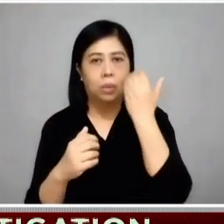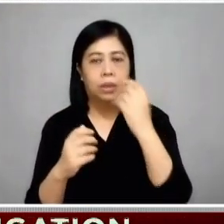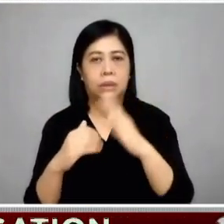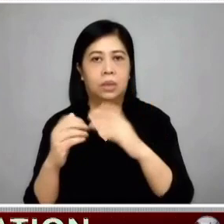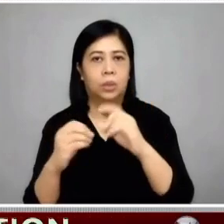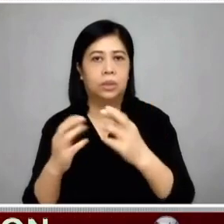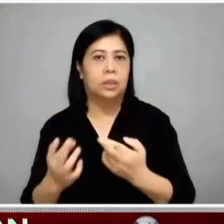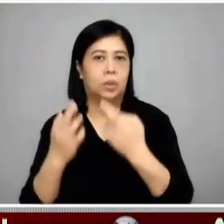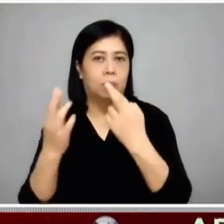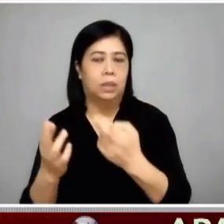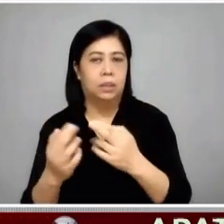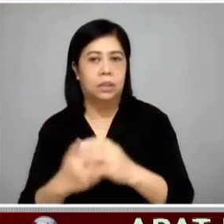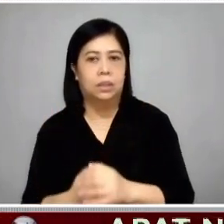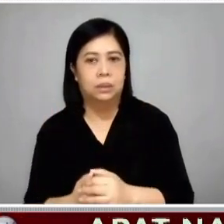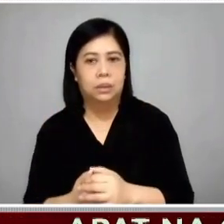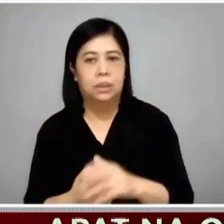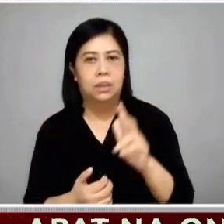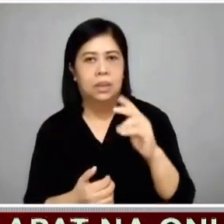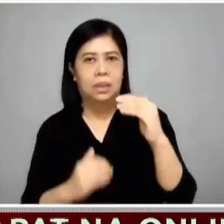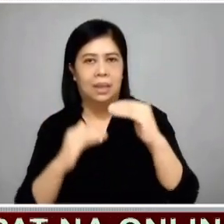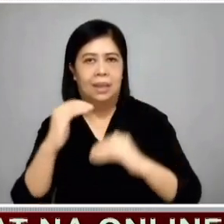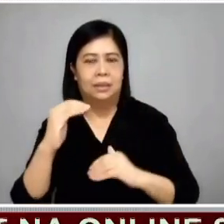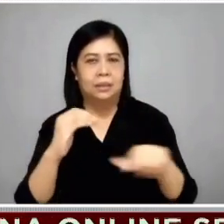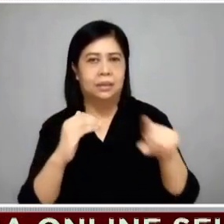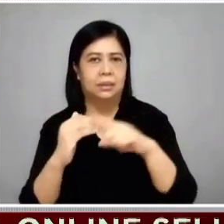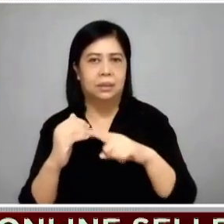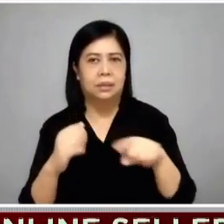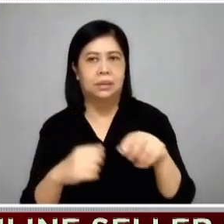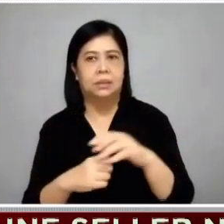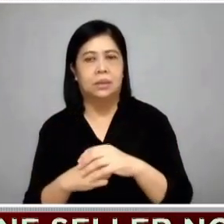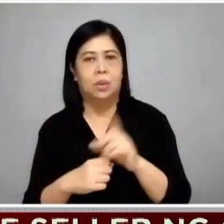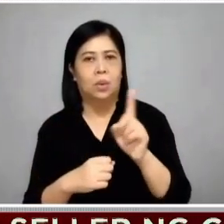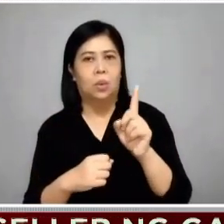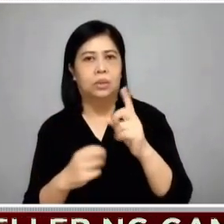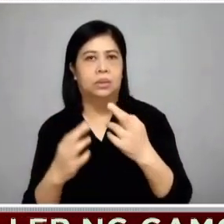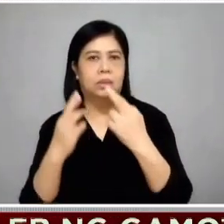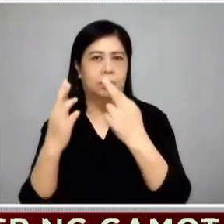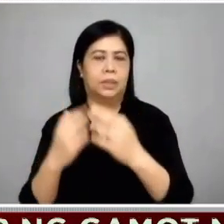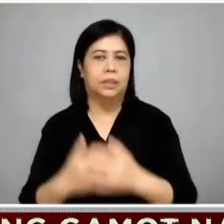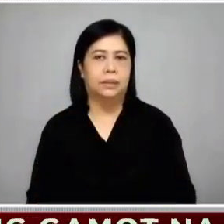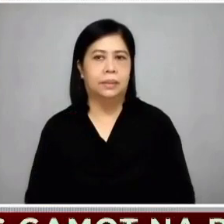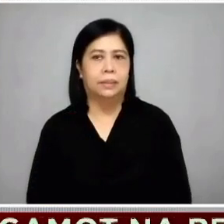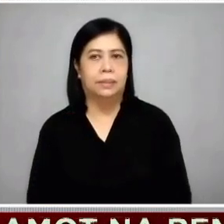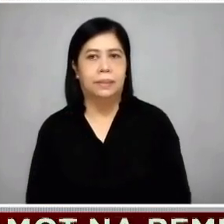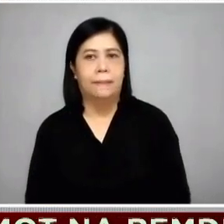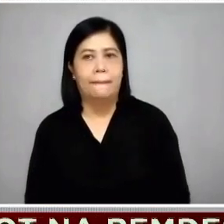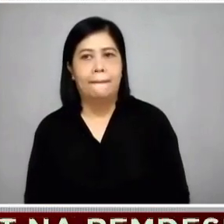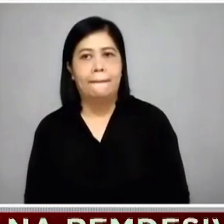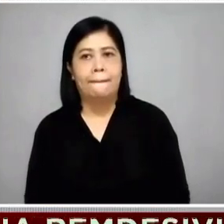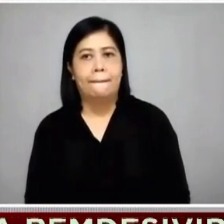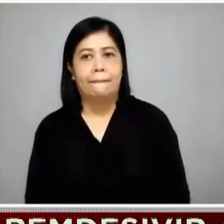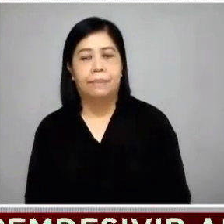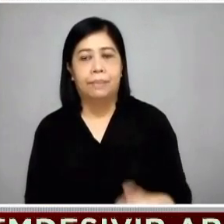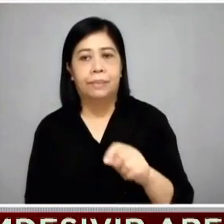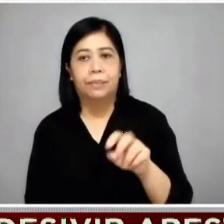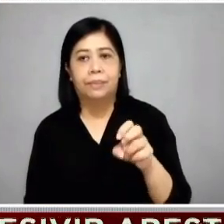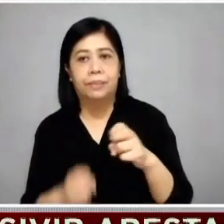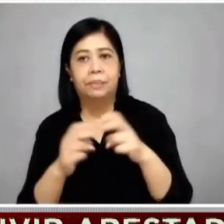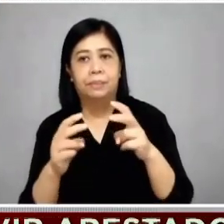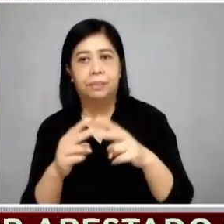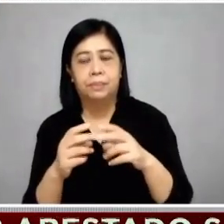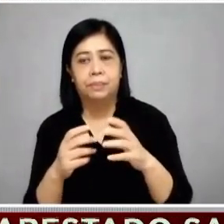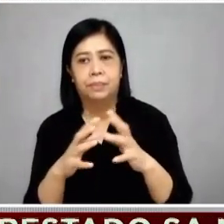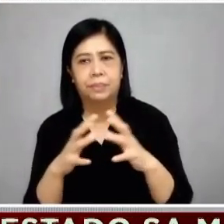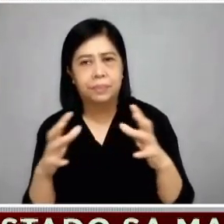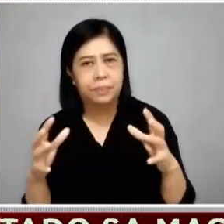consume 78% less vegetables than what is recommended, right? And even much